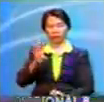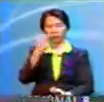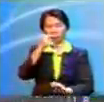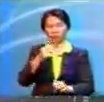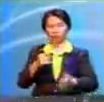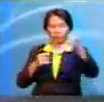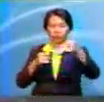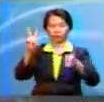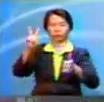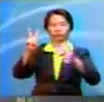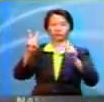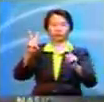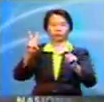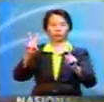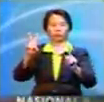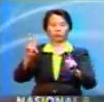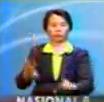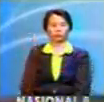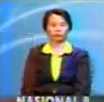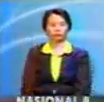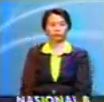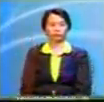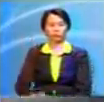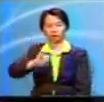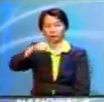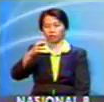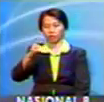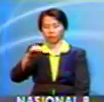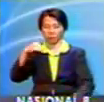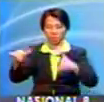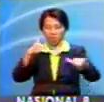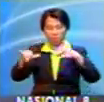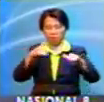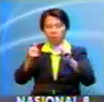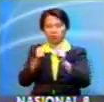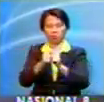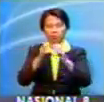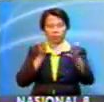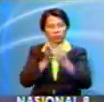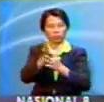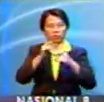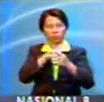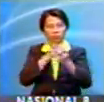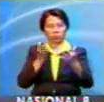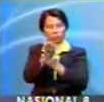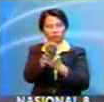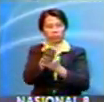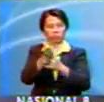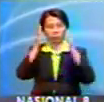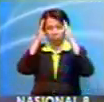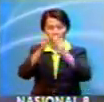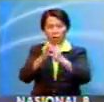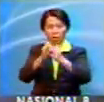mendahului 2-1. JDT semakin garang untuk memburu gol dan seharusnya berjaya menembusi gawang Tok